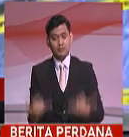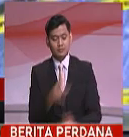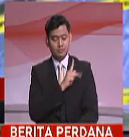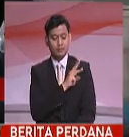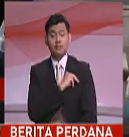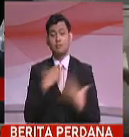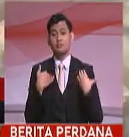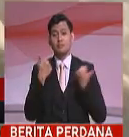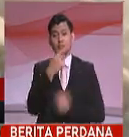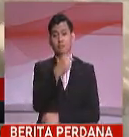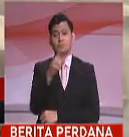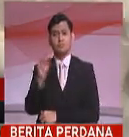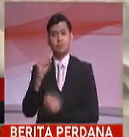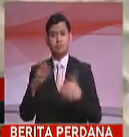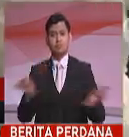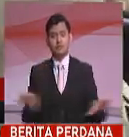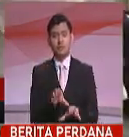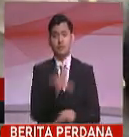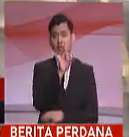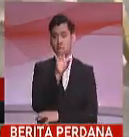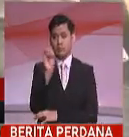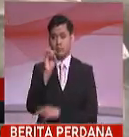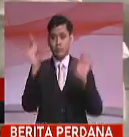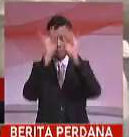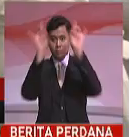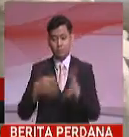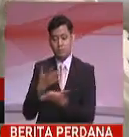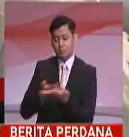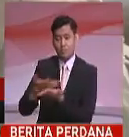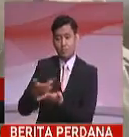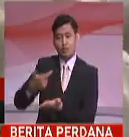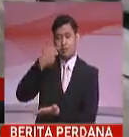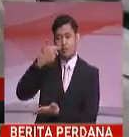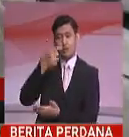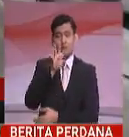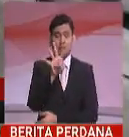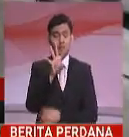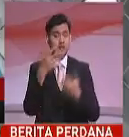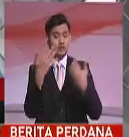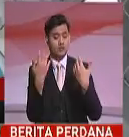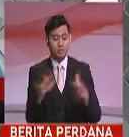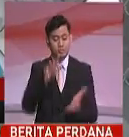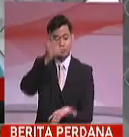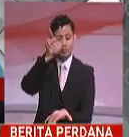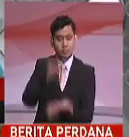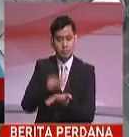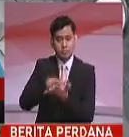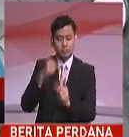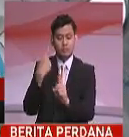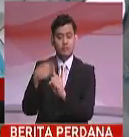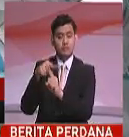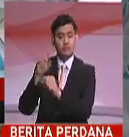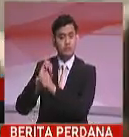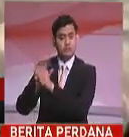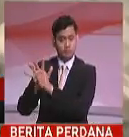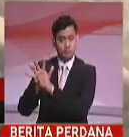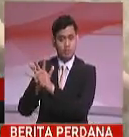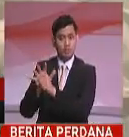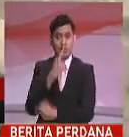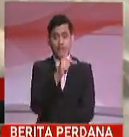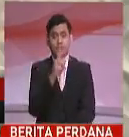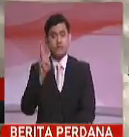Kementerian Kesehatan kem telah melaksanakan lapan puluh ujian saringan 4 daripadanya disahkan positif kobis 16